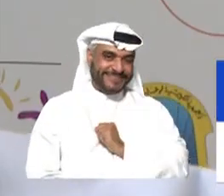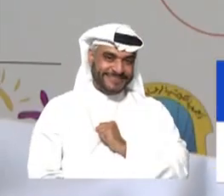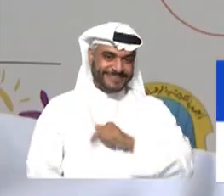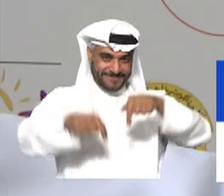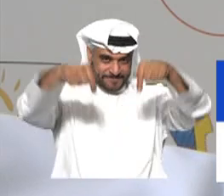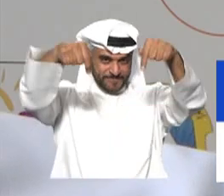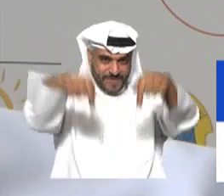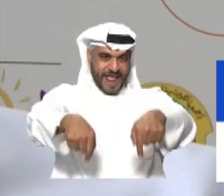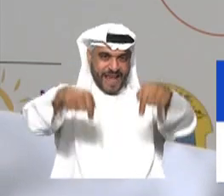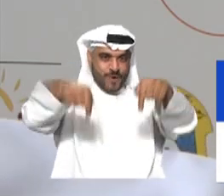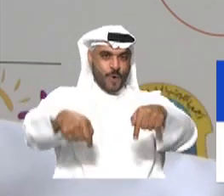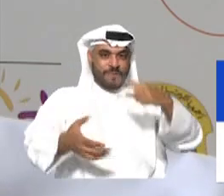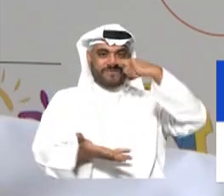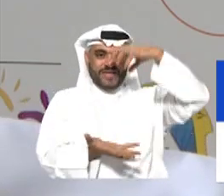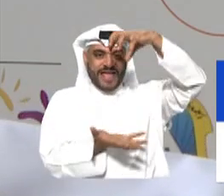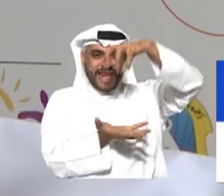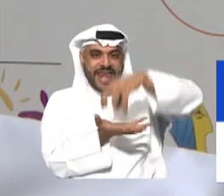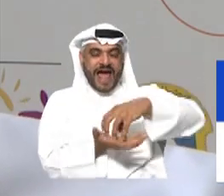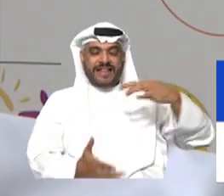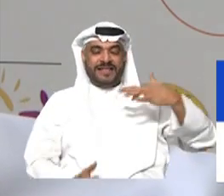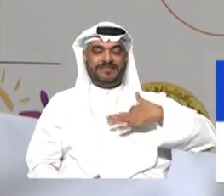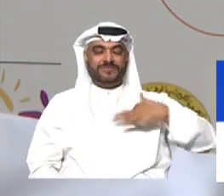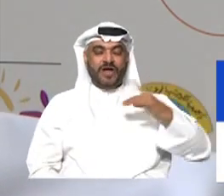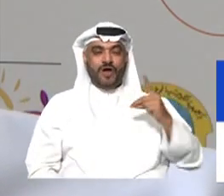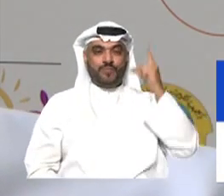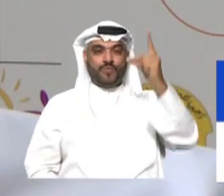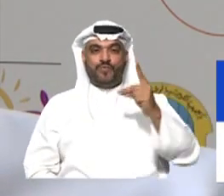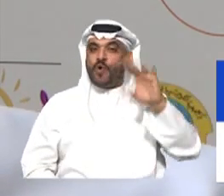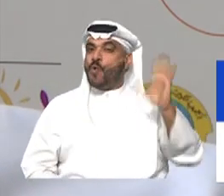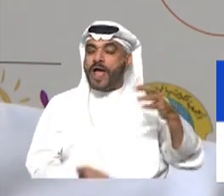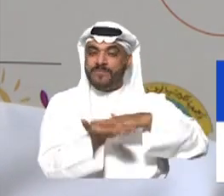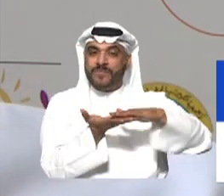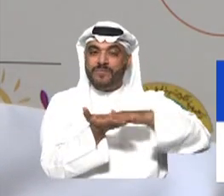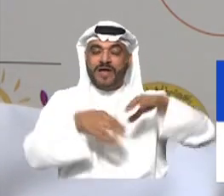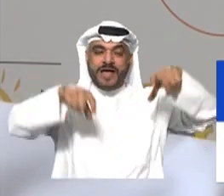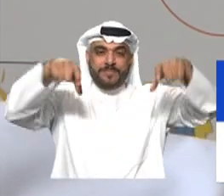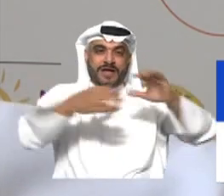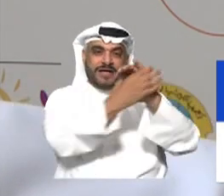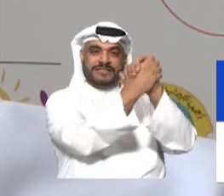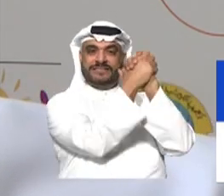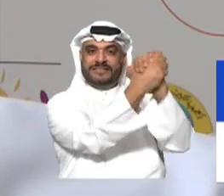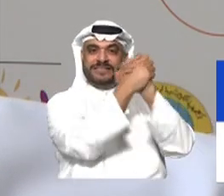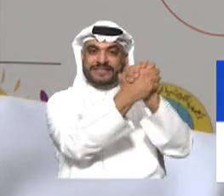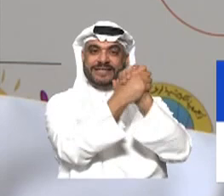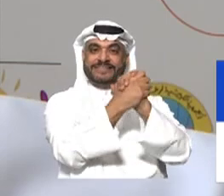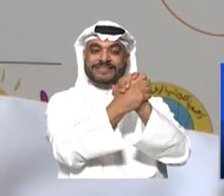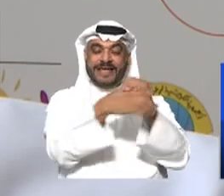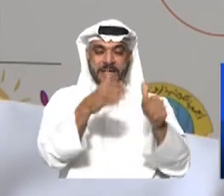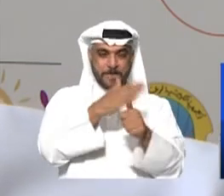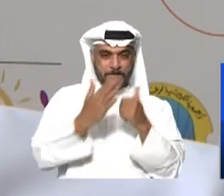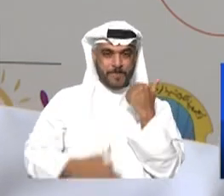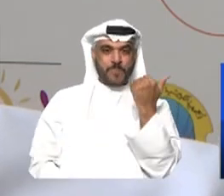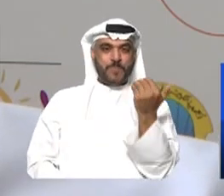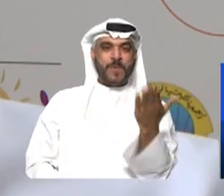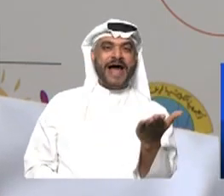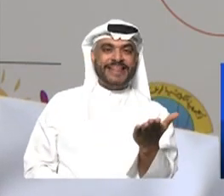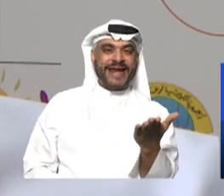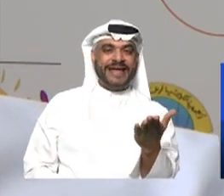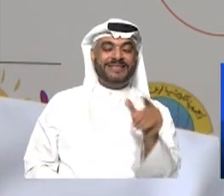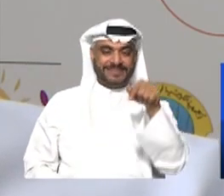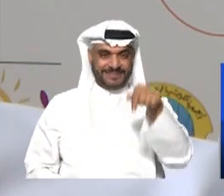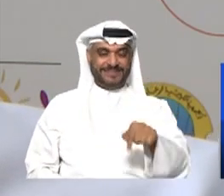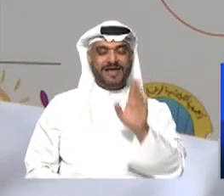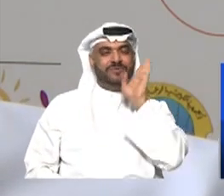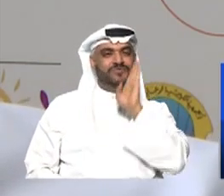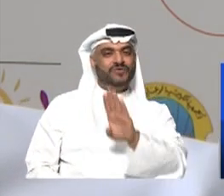في مجمع سعد العبد الله للمبادره اللي همم يقيمها